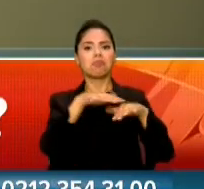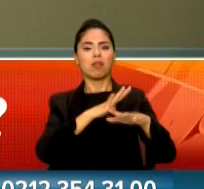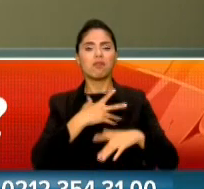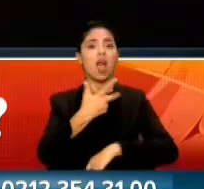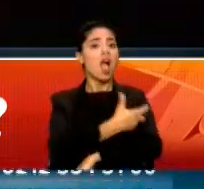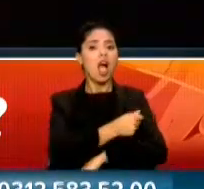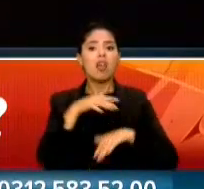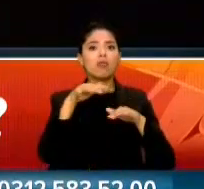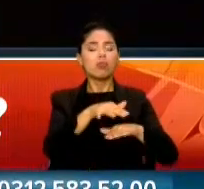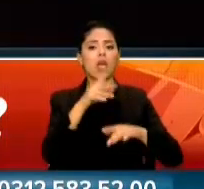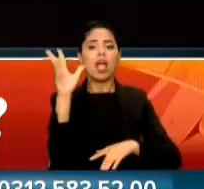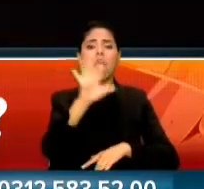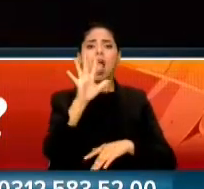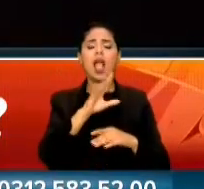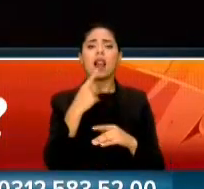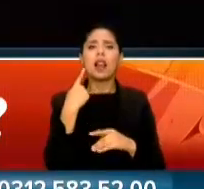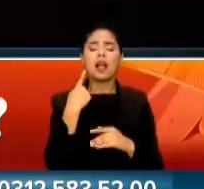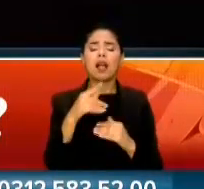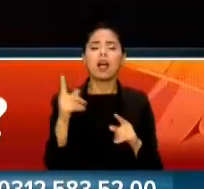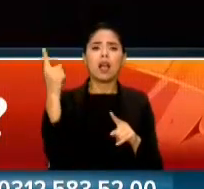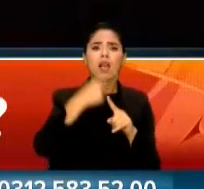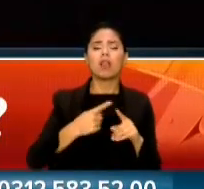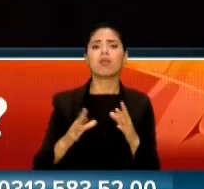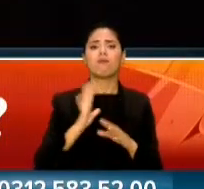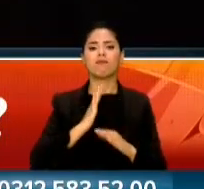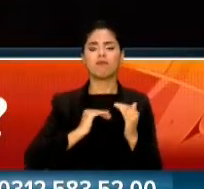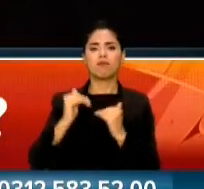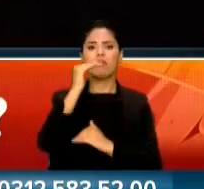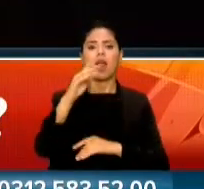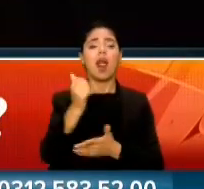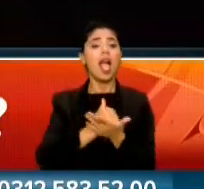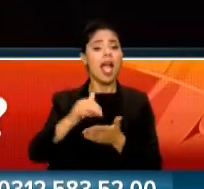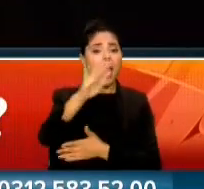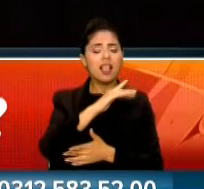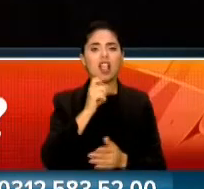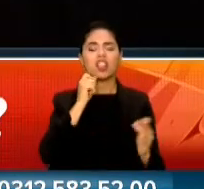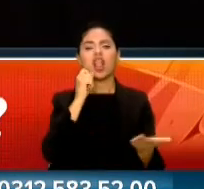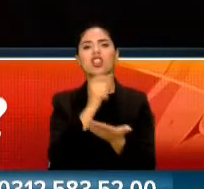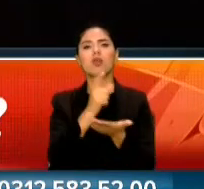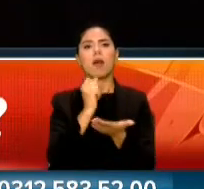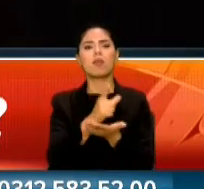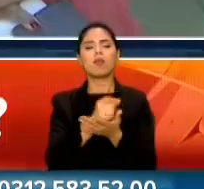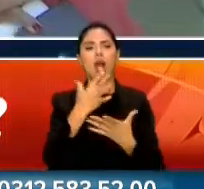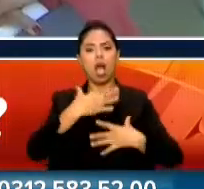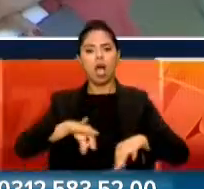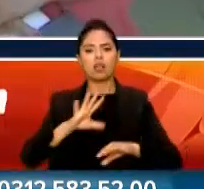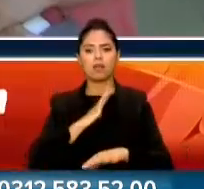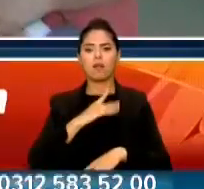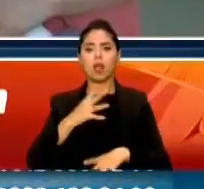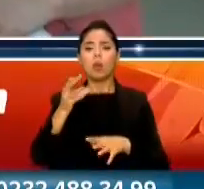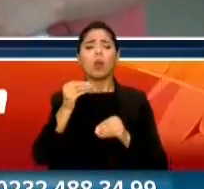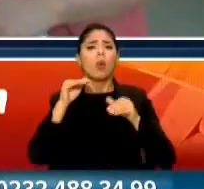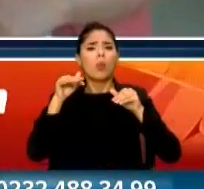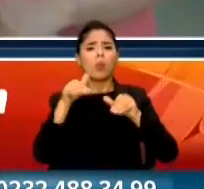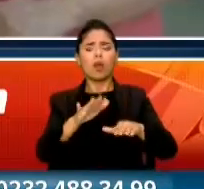aşağıya talep bu yıl 50 kat arttı stokları tüketen eczacı varsa çareyi sipariş listeleri tutmakta buldu çok